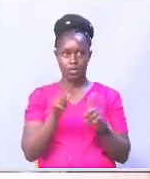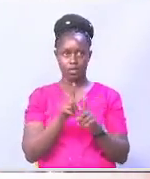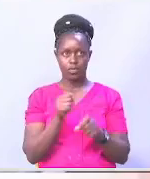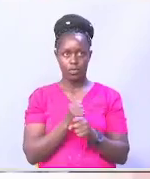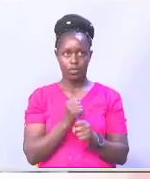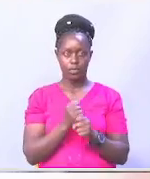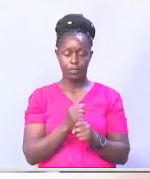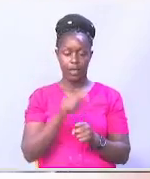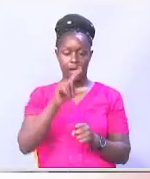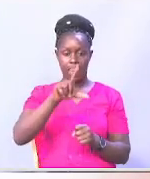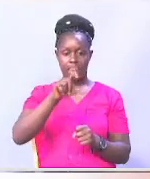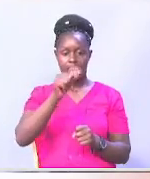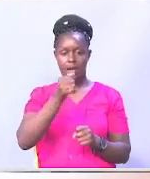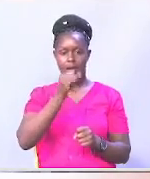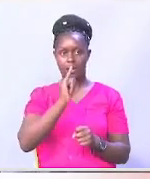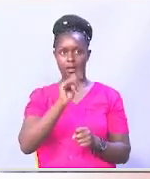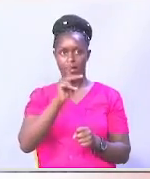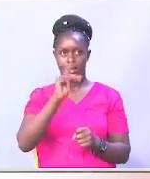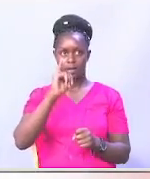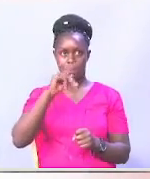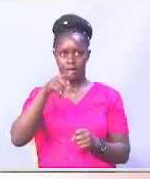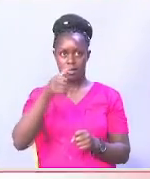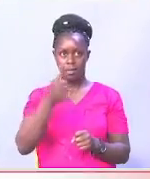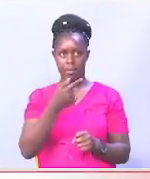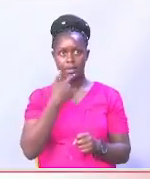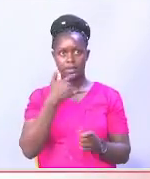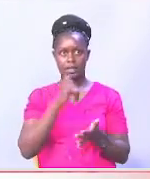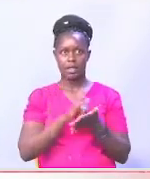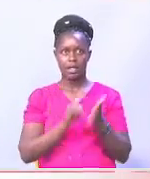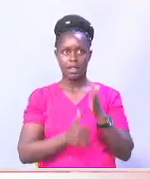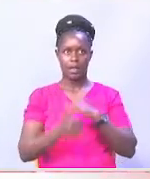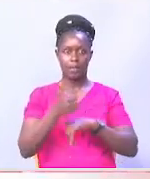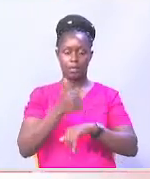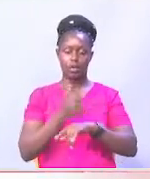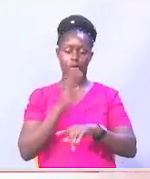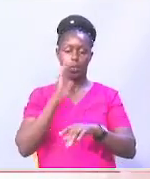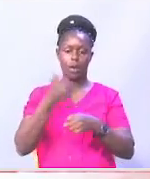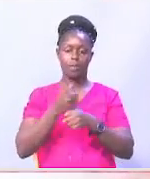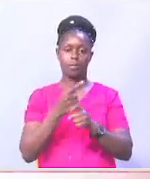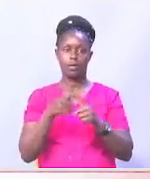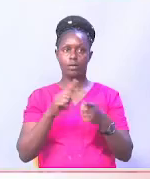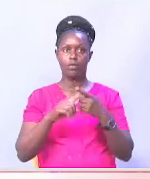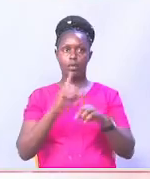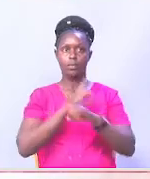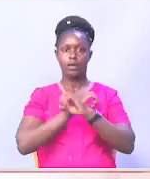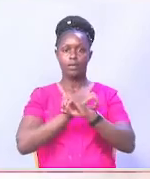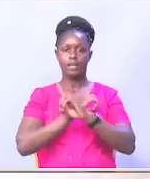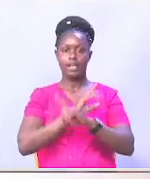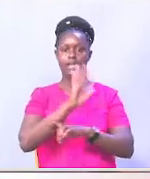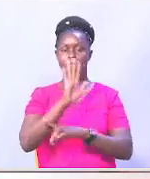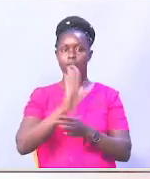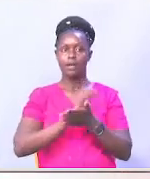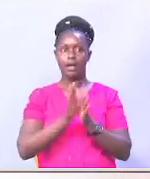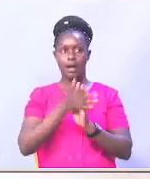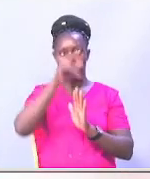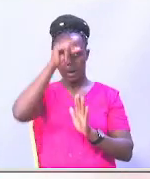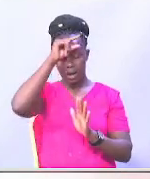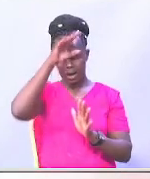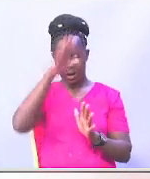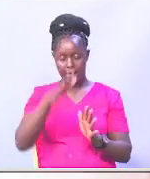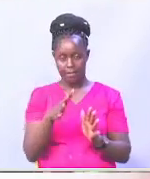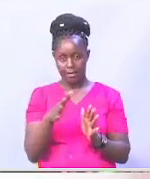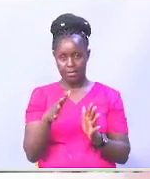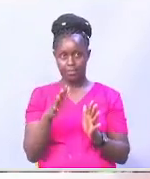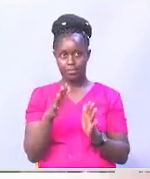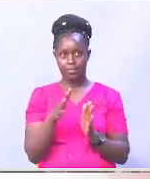Laikipia like Governor Ndiritu Muriithi says the appointment will not deter him from defending his seat come August 2022 general